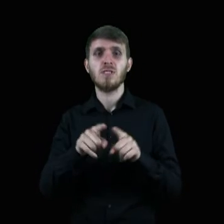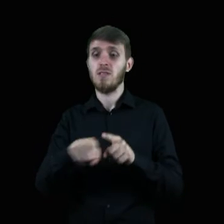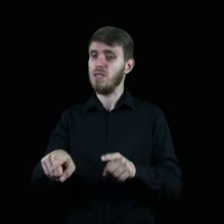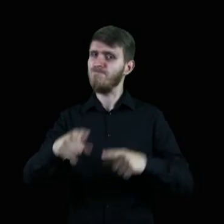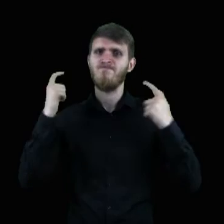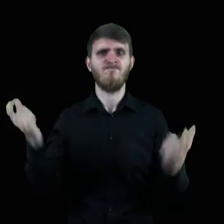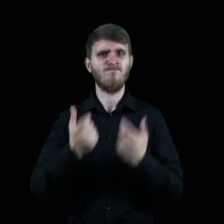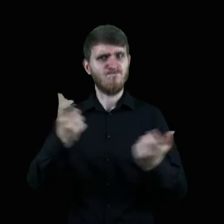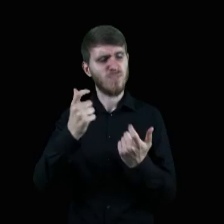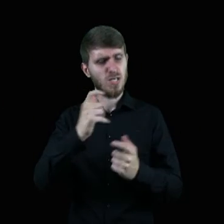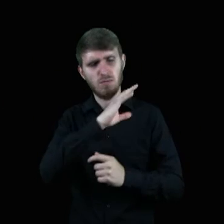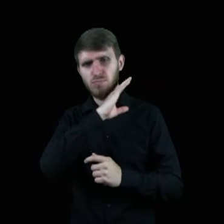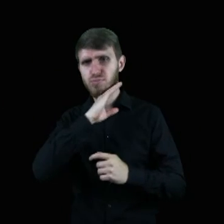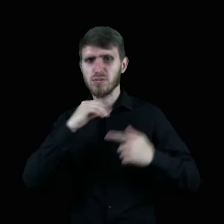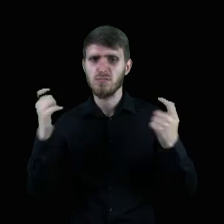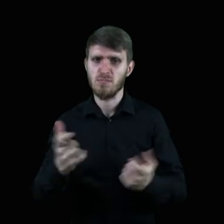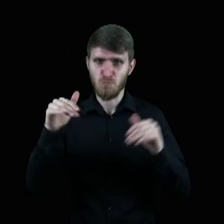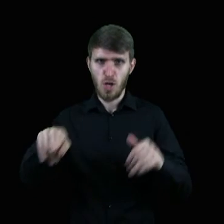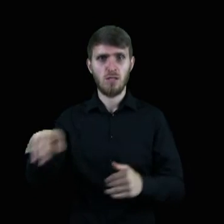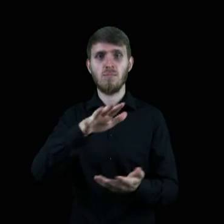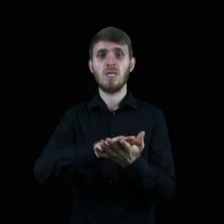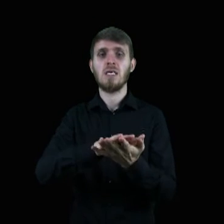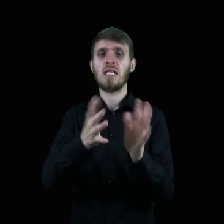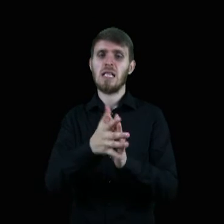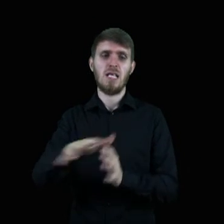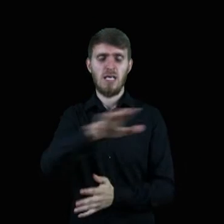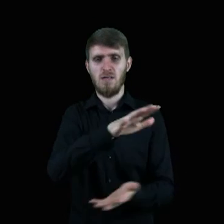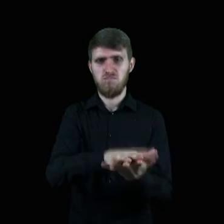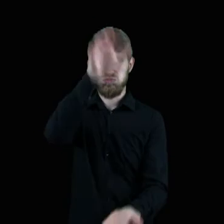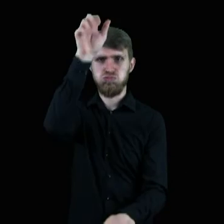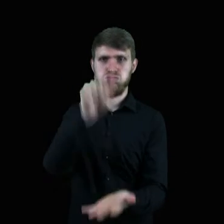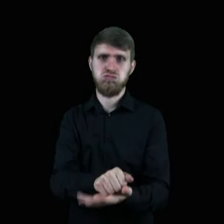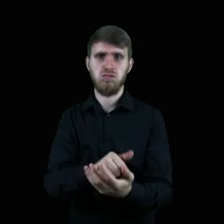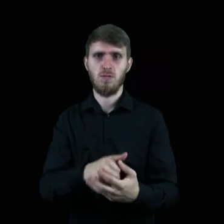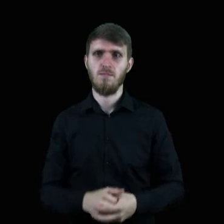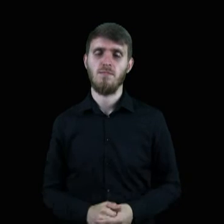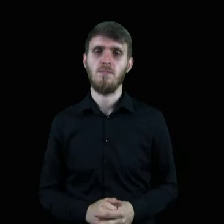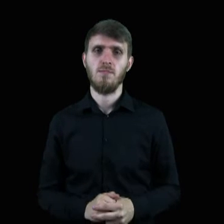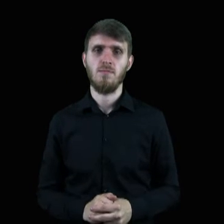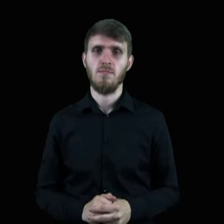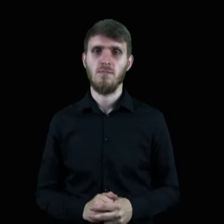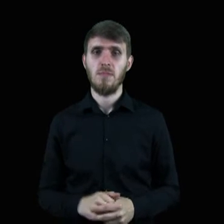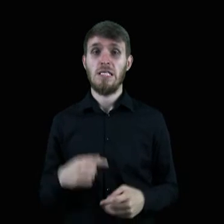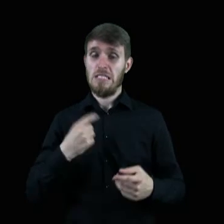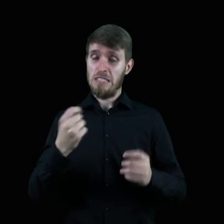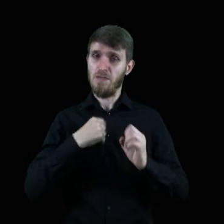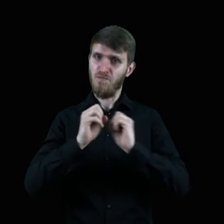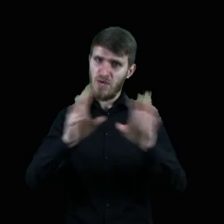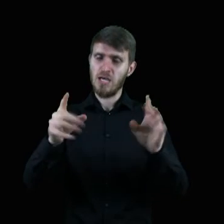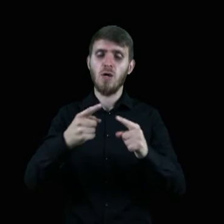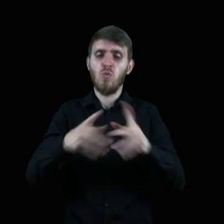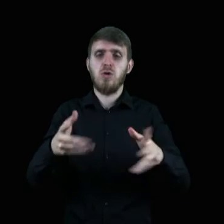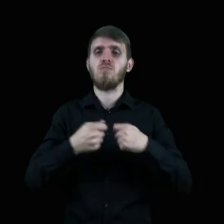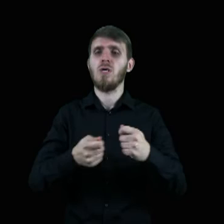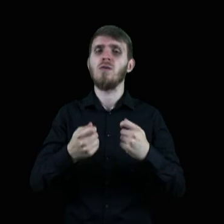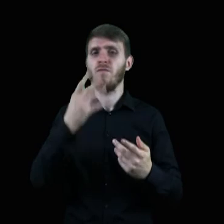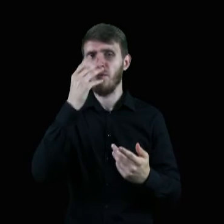też na opinię, że taka forma transakcji powoduje powstanie dużej ilości zagrożeń i może prowadzić do np. załamania